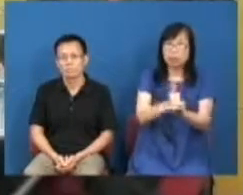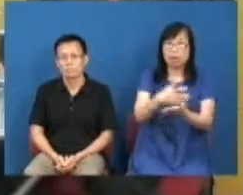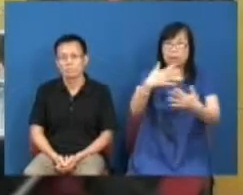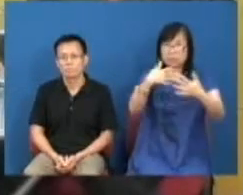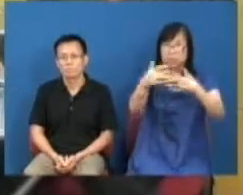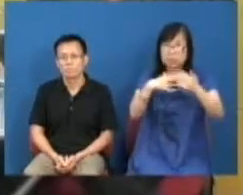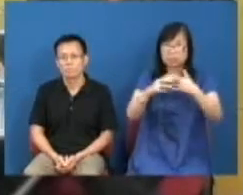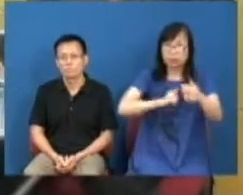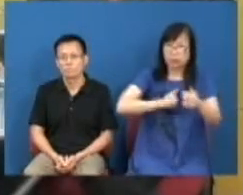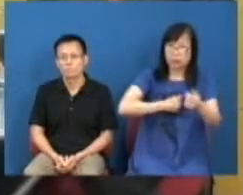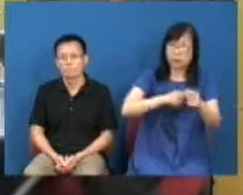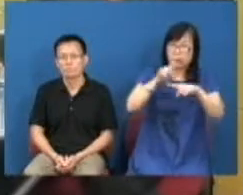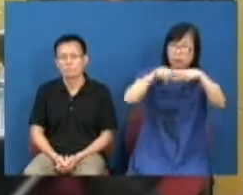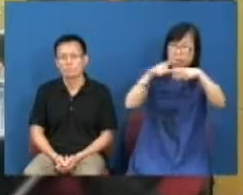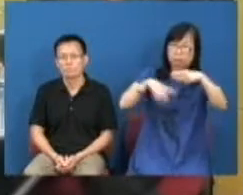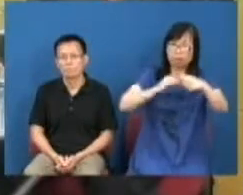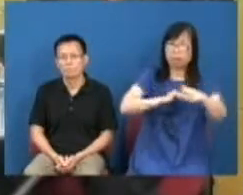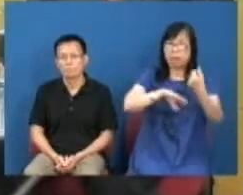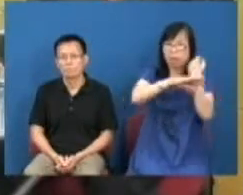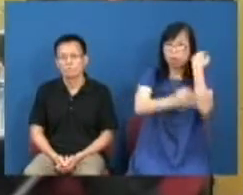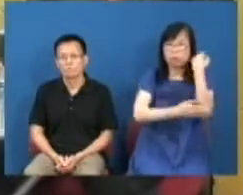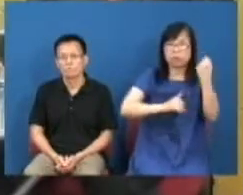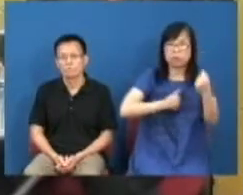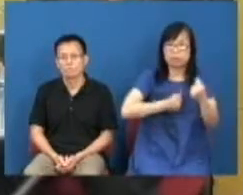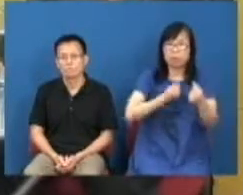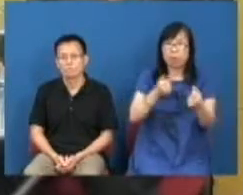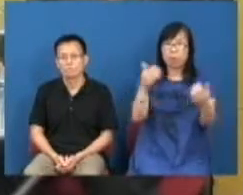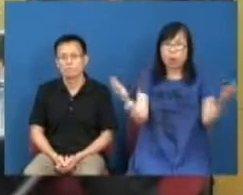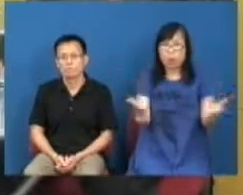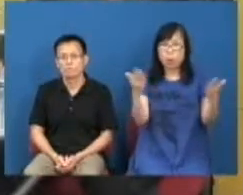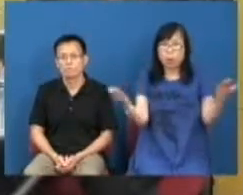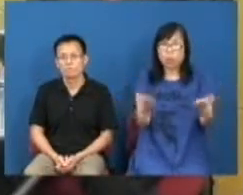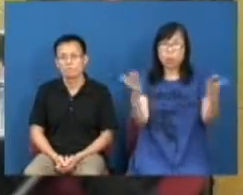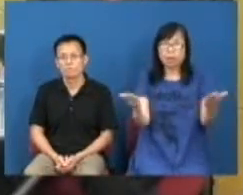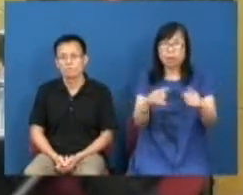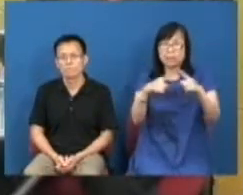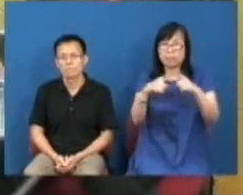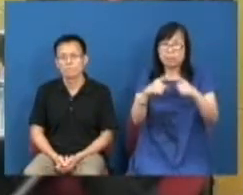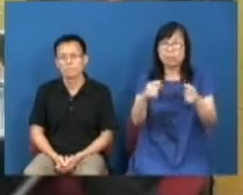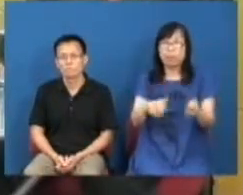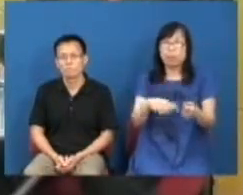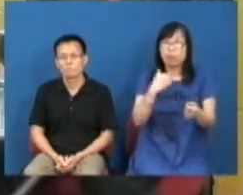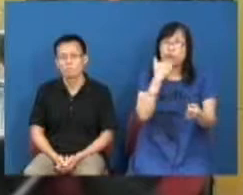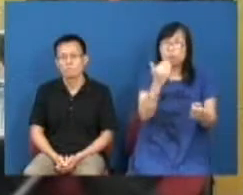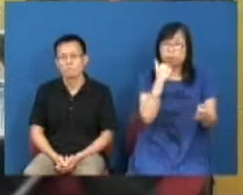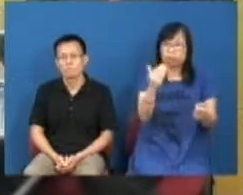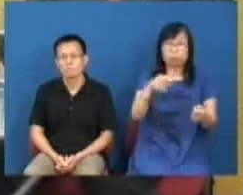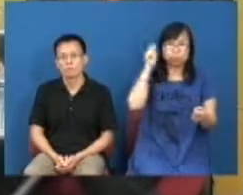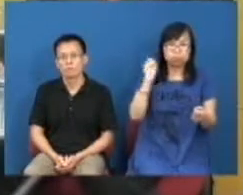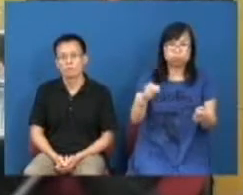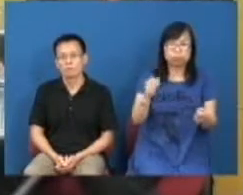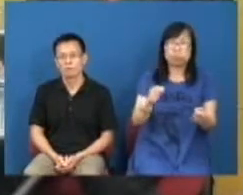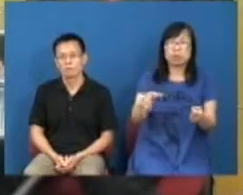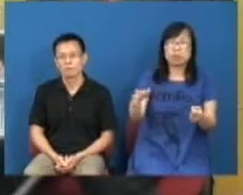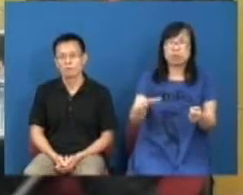師以至大律師他們都會是慫恿個客人 去用這個訴訟去打官司的